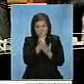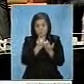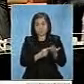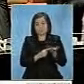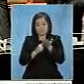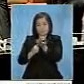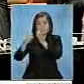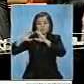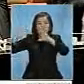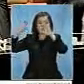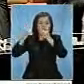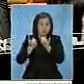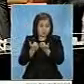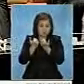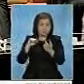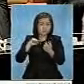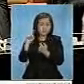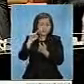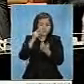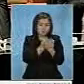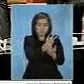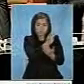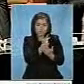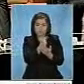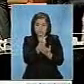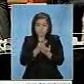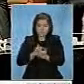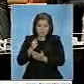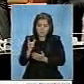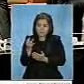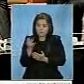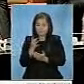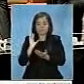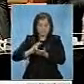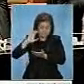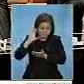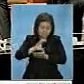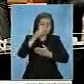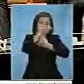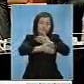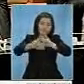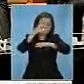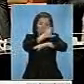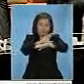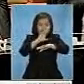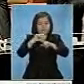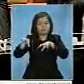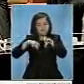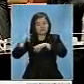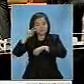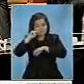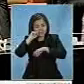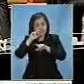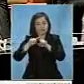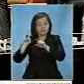ป็นการกู้เงินเพื่อลงทุนโครงสร้างพื้นฐานของประเทศไม่ว่าจะเป็นเรื่องของระบบบริหารจัดการน้ำซึ่งท่านค